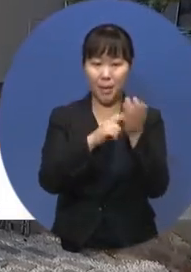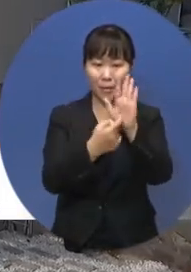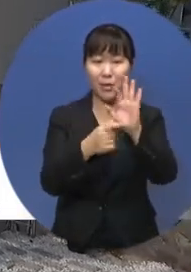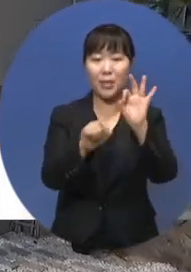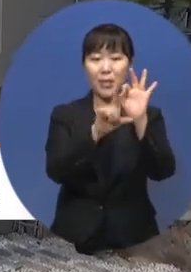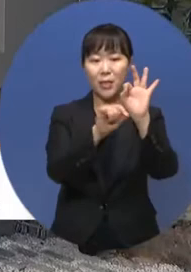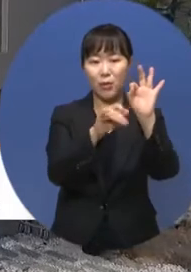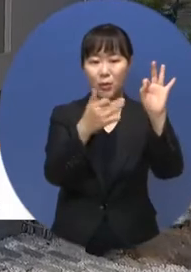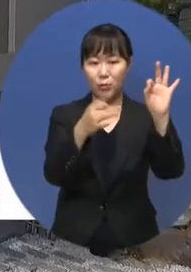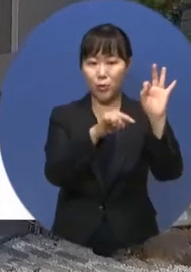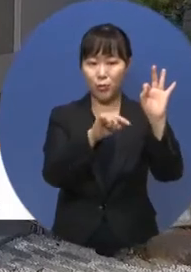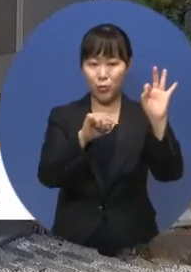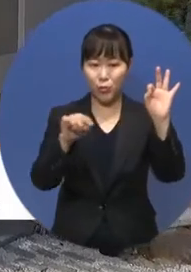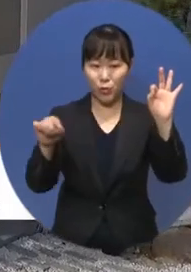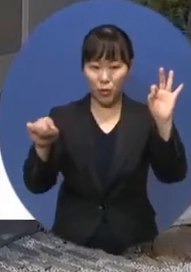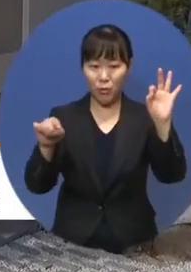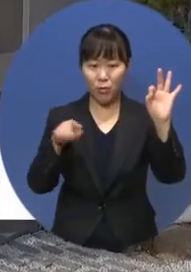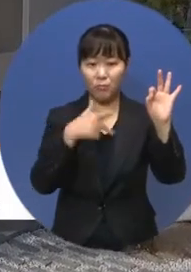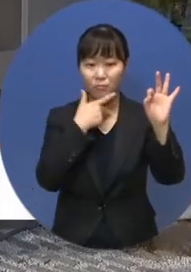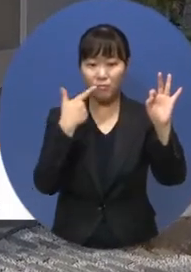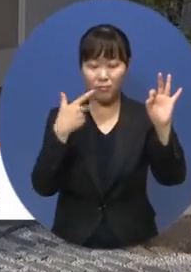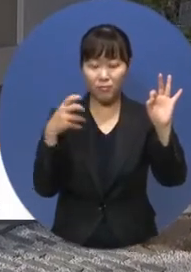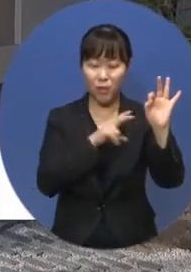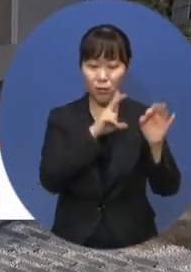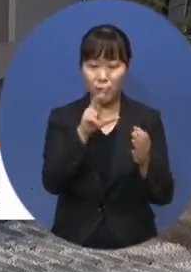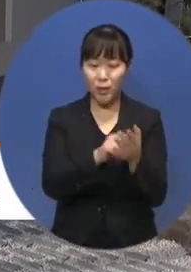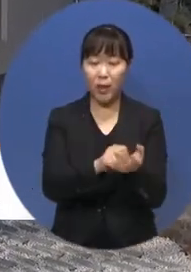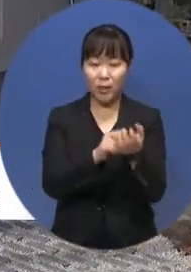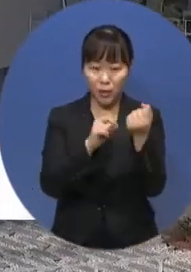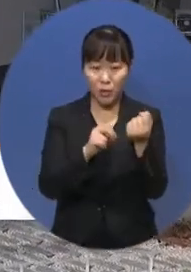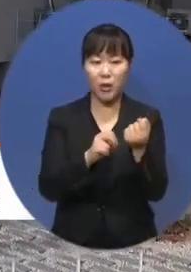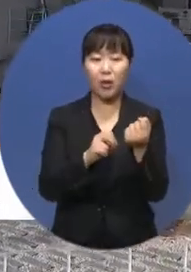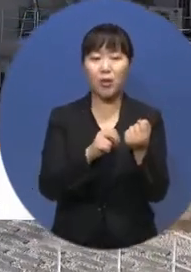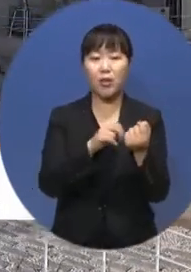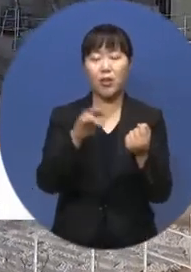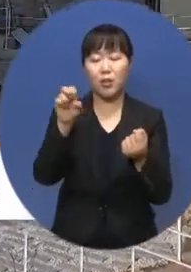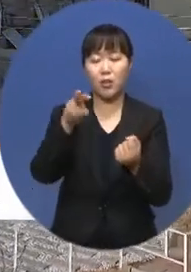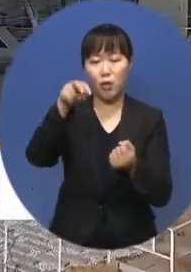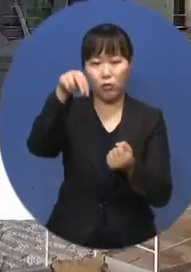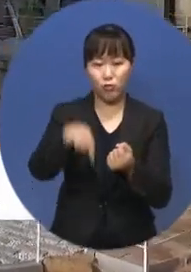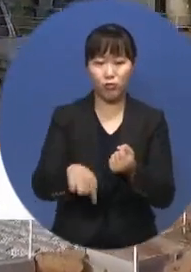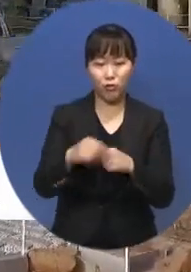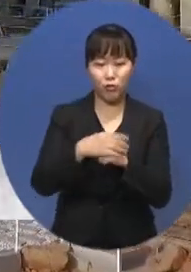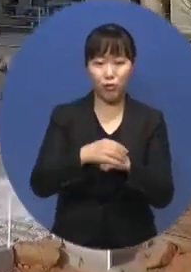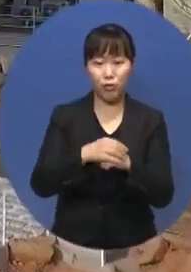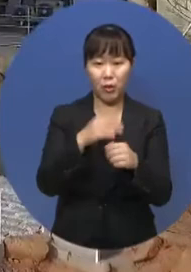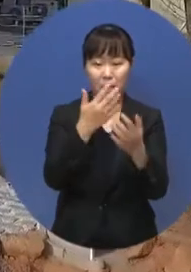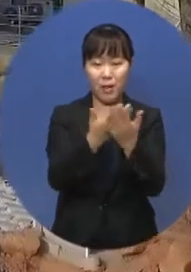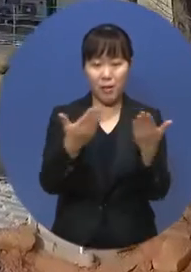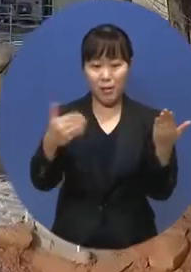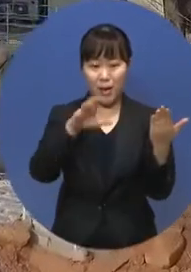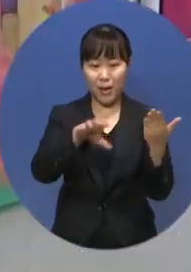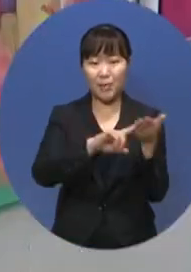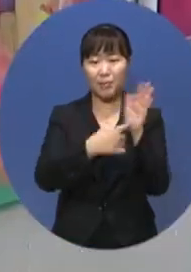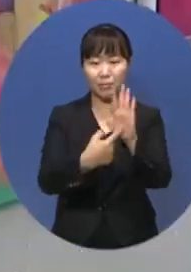10월 19일부터 어프라이즈 일루전을 주제로 여수 갤러리 안에서 열리고 있습니다.